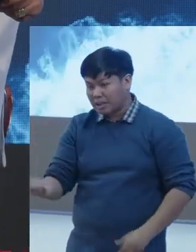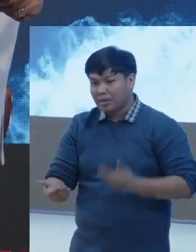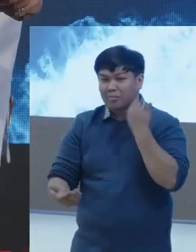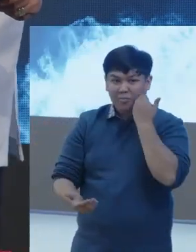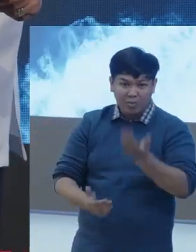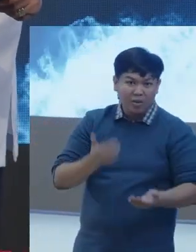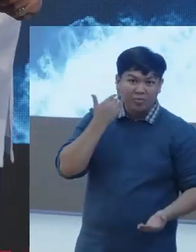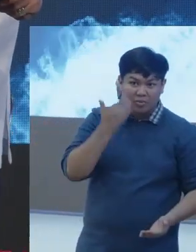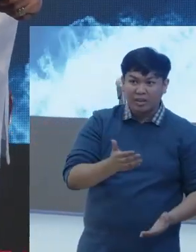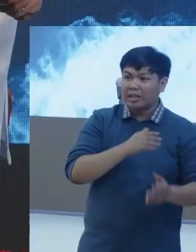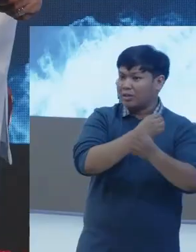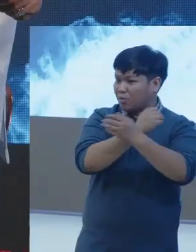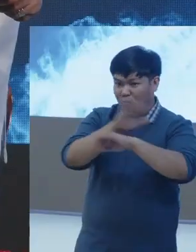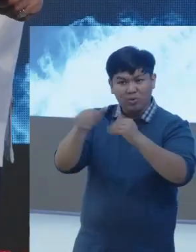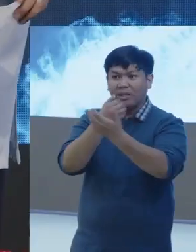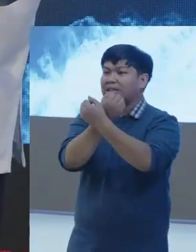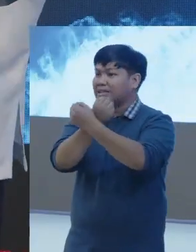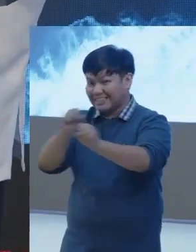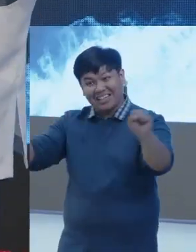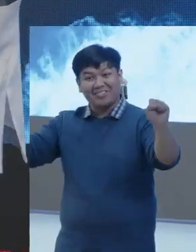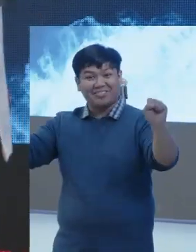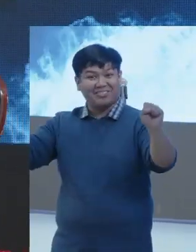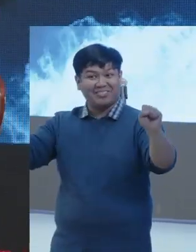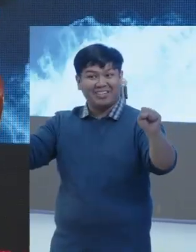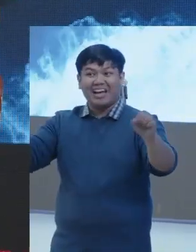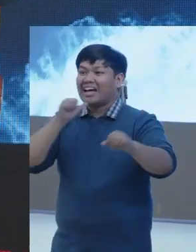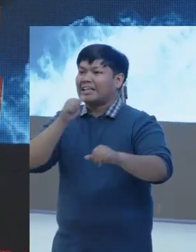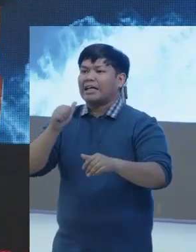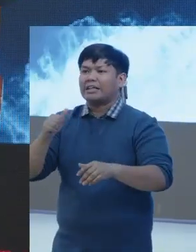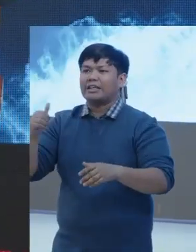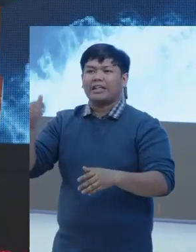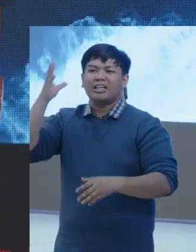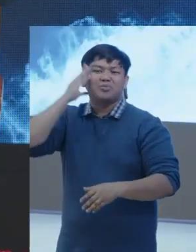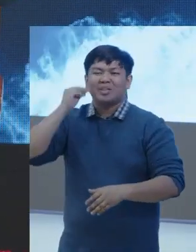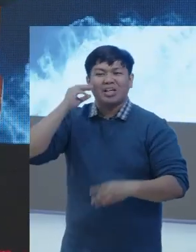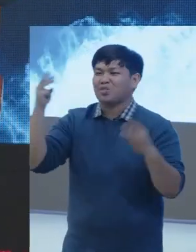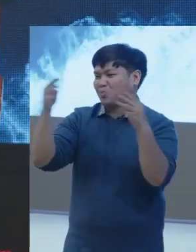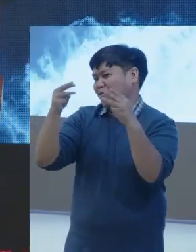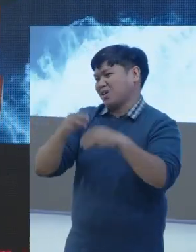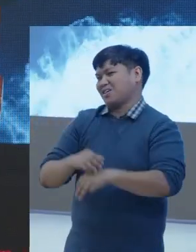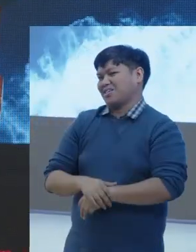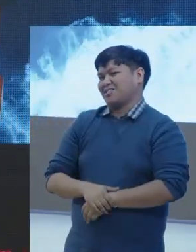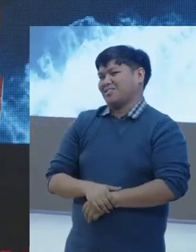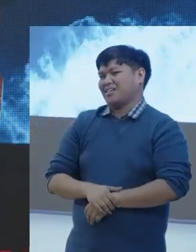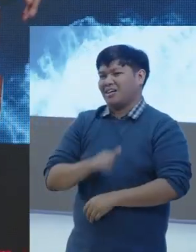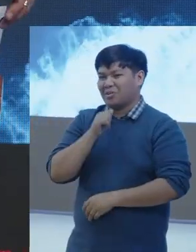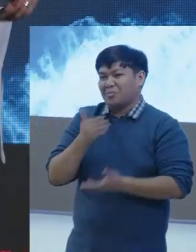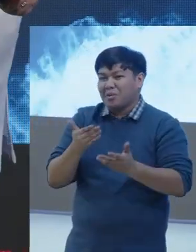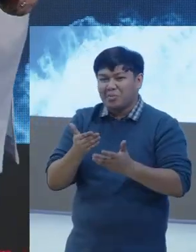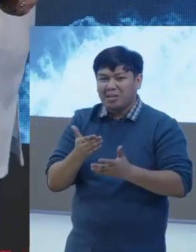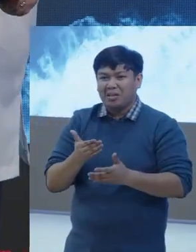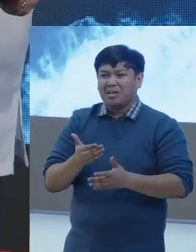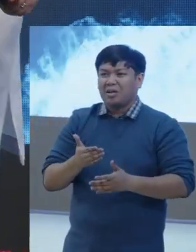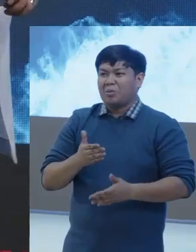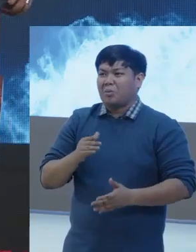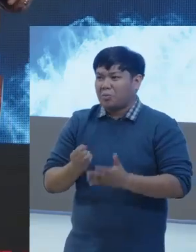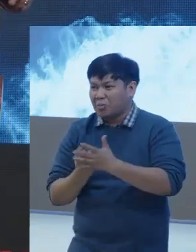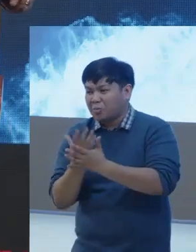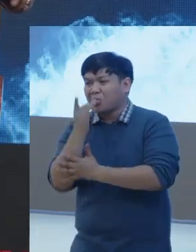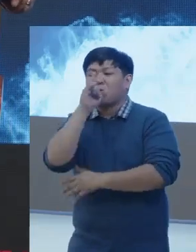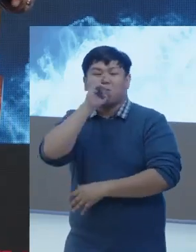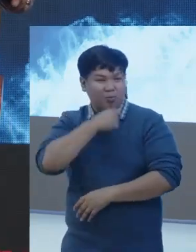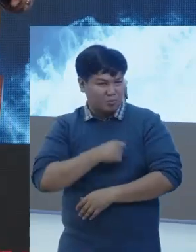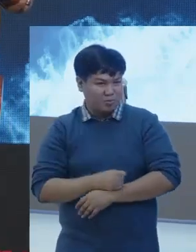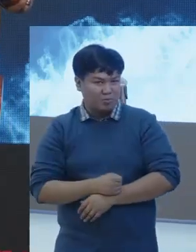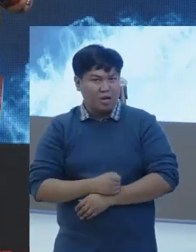ay naligtas. Marahil lahat sila, o karamihan sa kanila, o ilan sa kanila, ay masasalubong